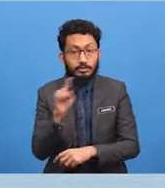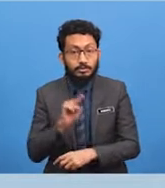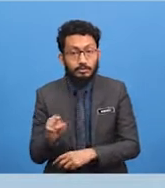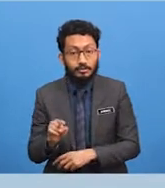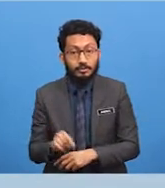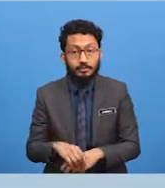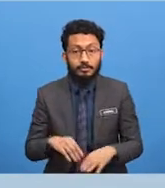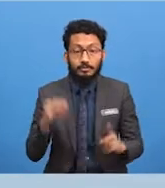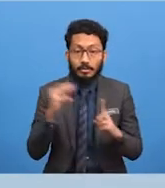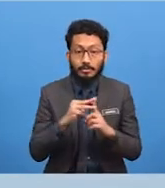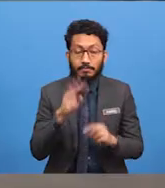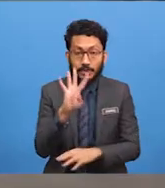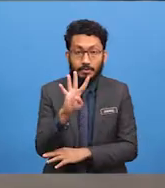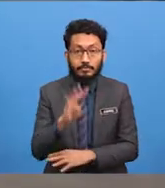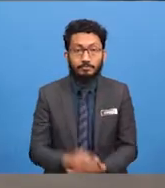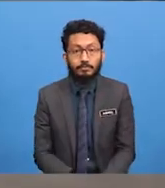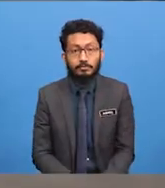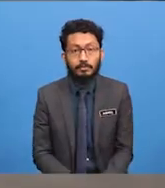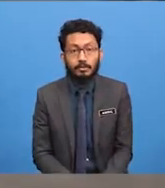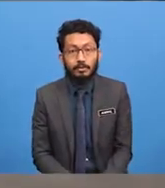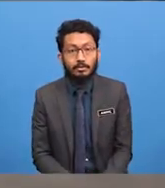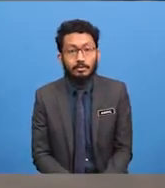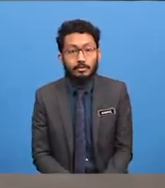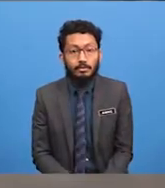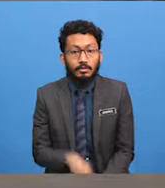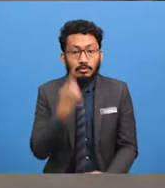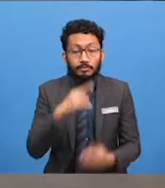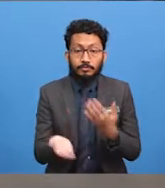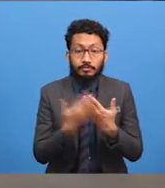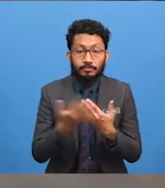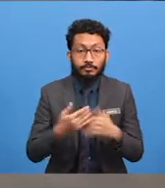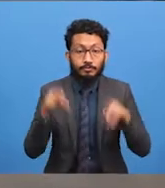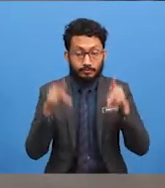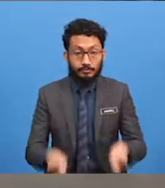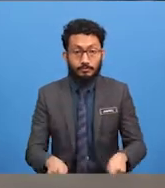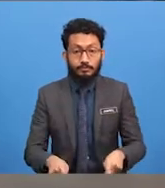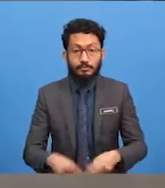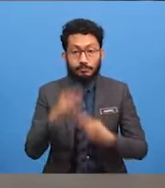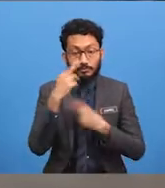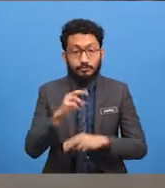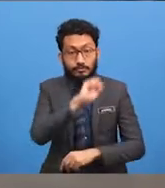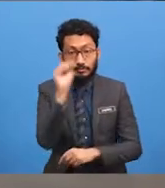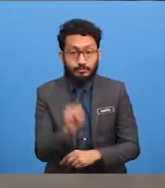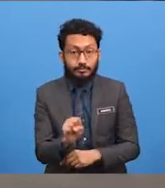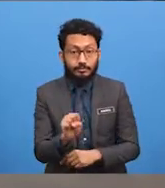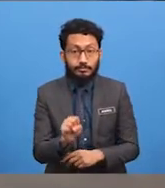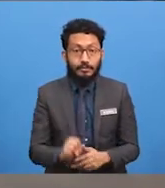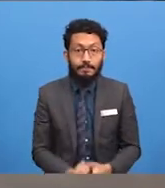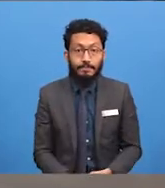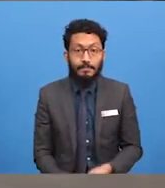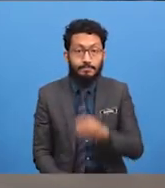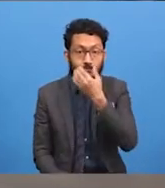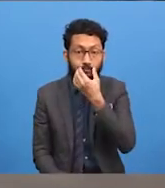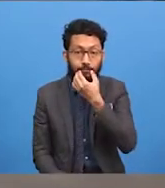adalah 4 markah. Bagi memudahkan pelajar dalam menjawab soalan-soalan tersebut,